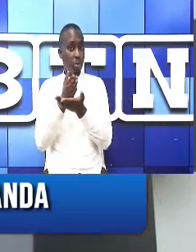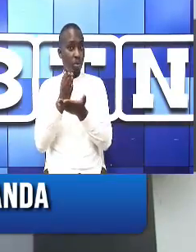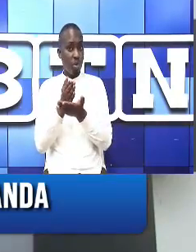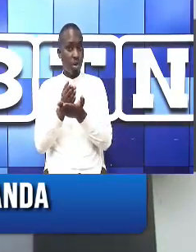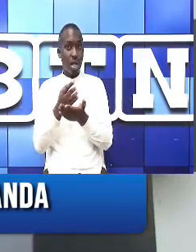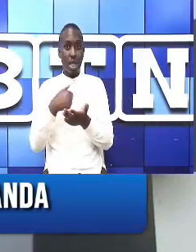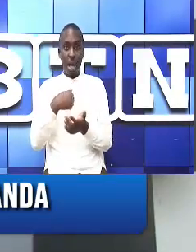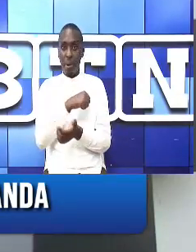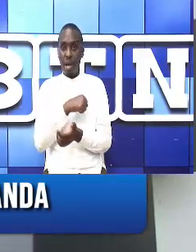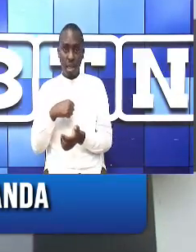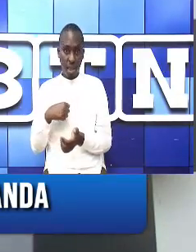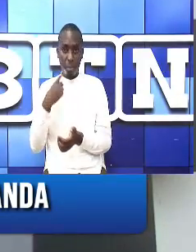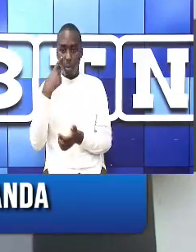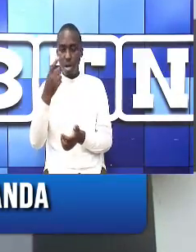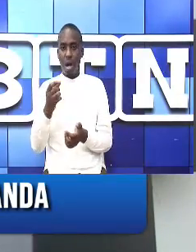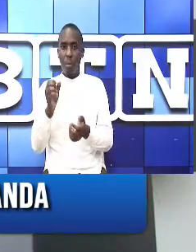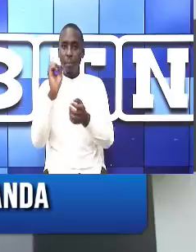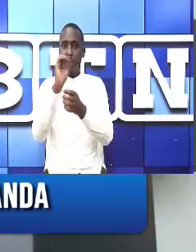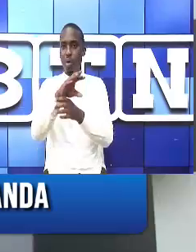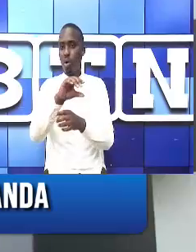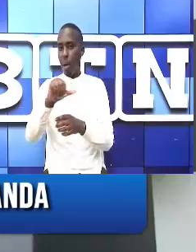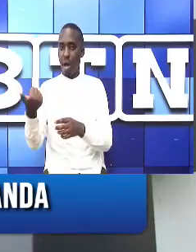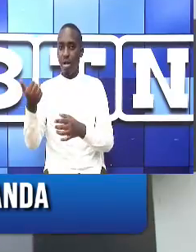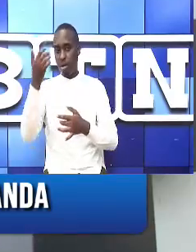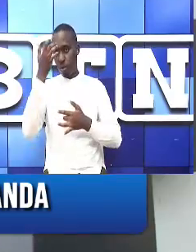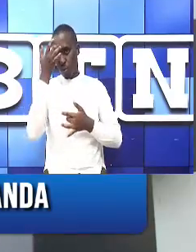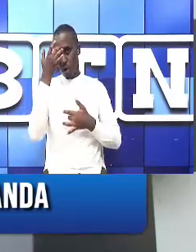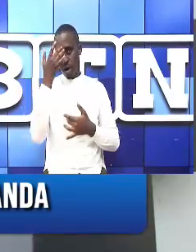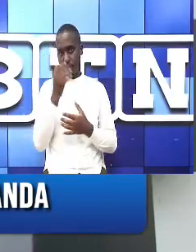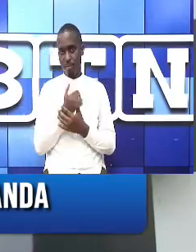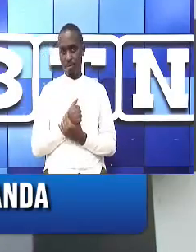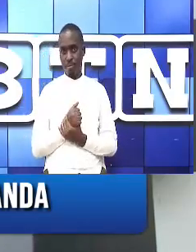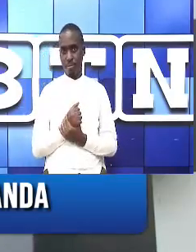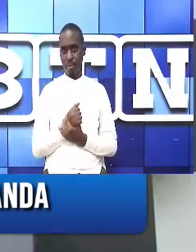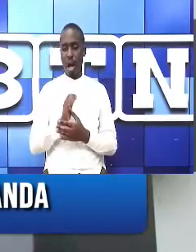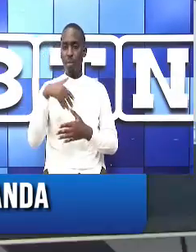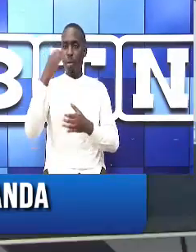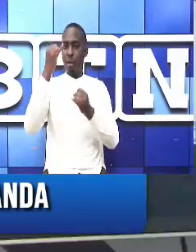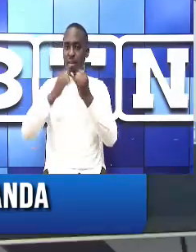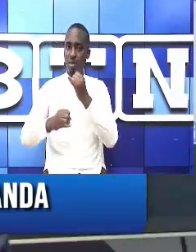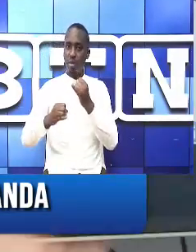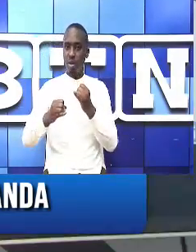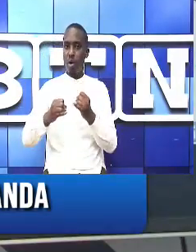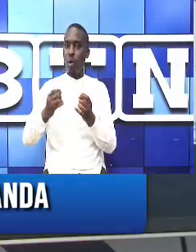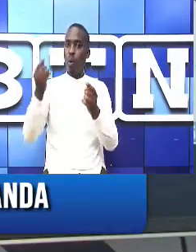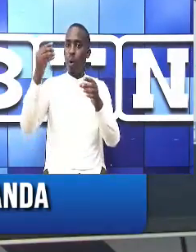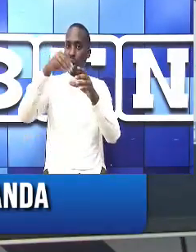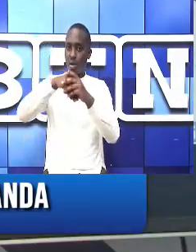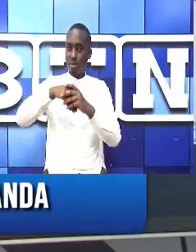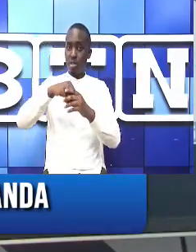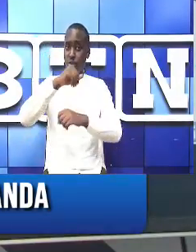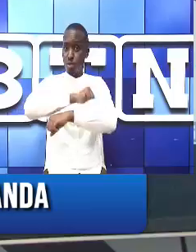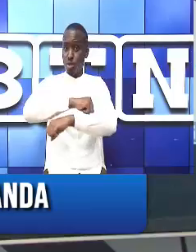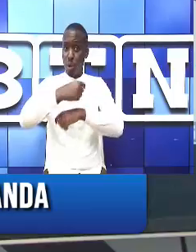banyangiye ngo nakwanduza abandi utazatera abandi bana ngo igicuri yego hanyuma byaje kurangira gute waje kurigaruka